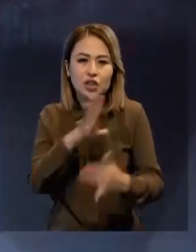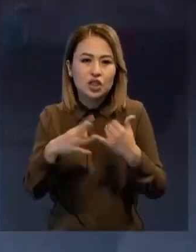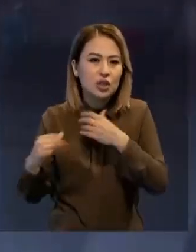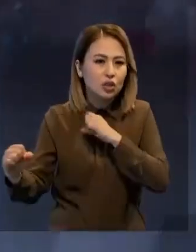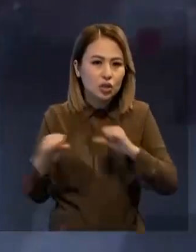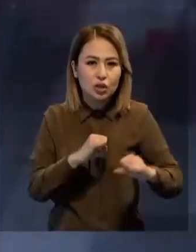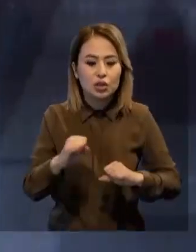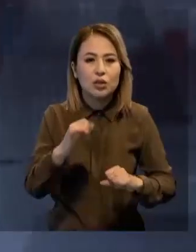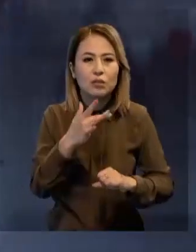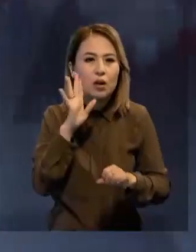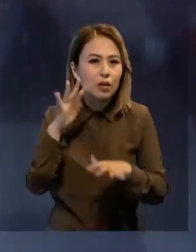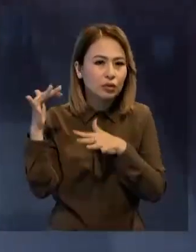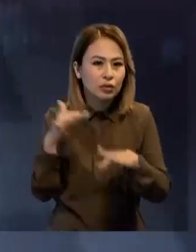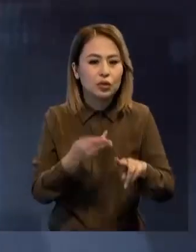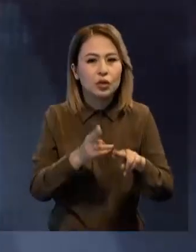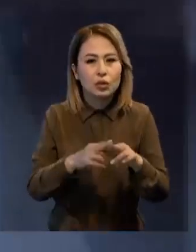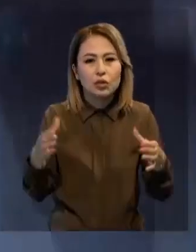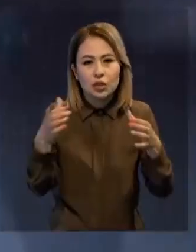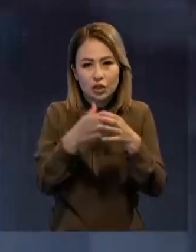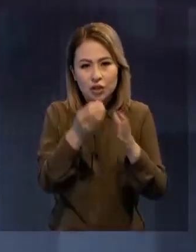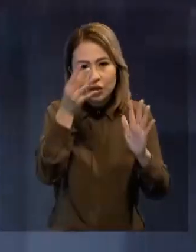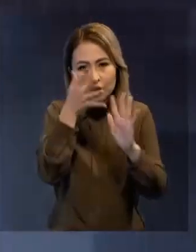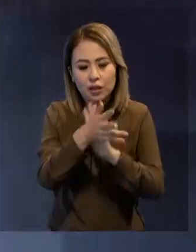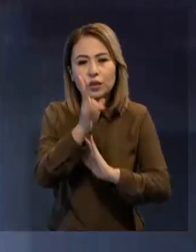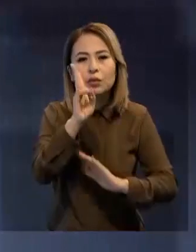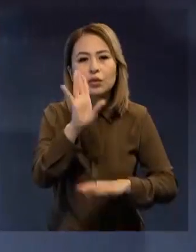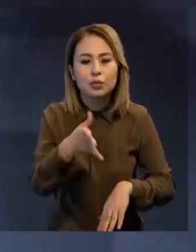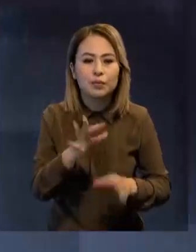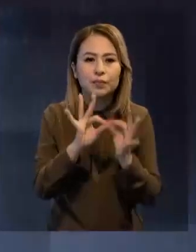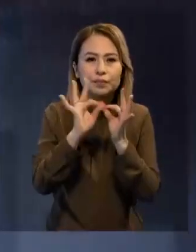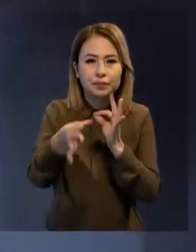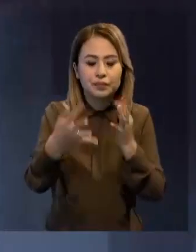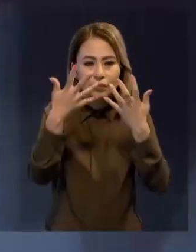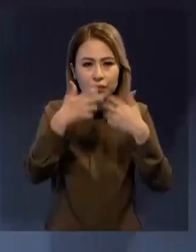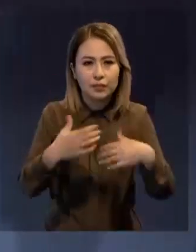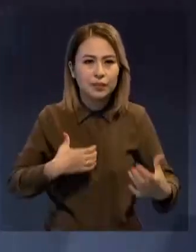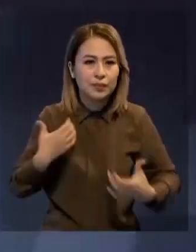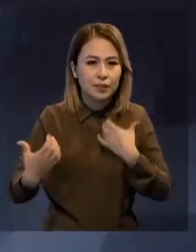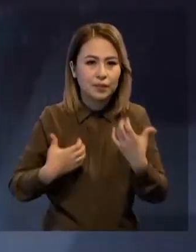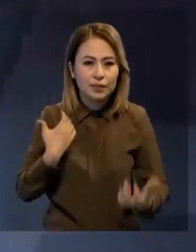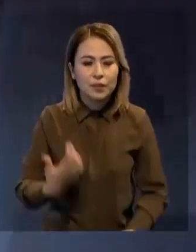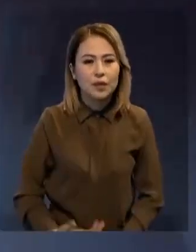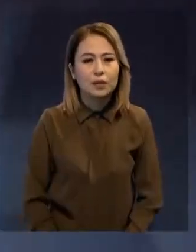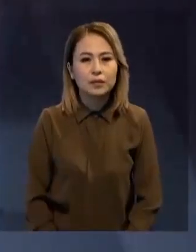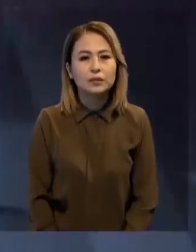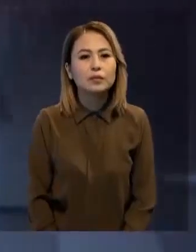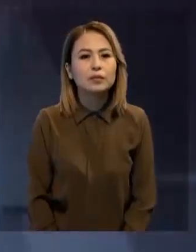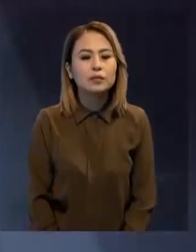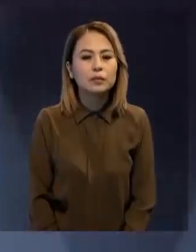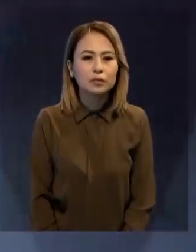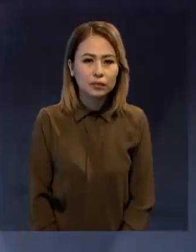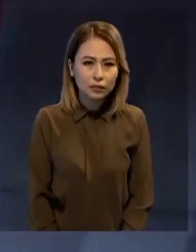селден жүректері шайылып қалған жұрт дүние мүлкінің шығынын кім өтеп береді деп алаңдап отыр. Әріптесім Нұрсұлтан